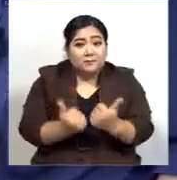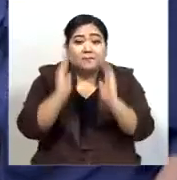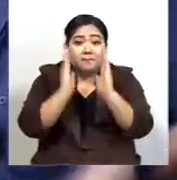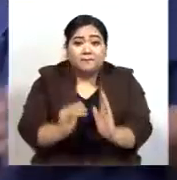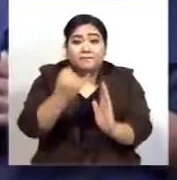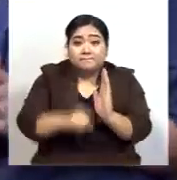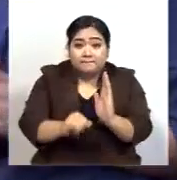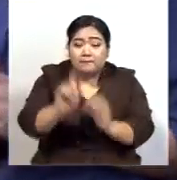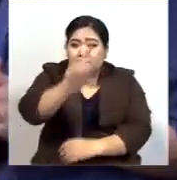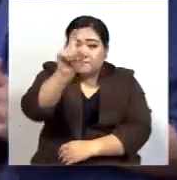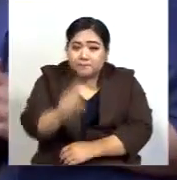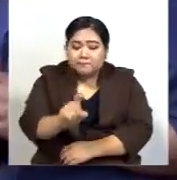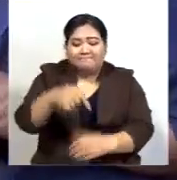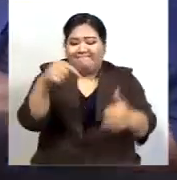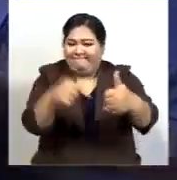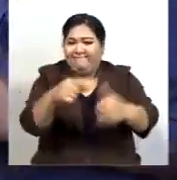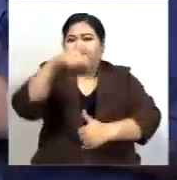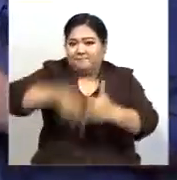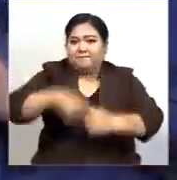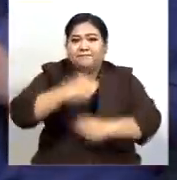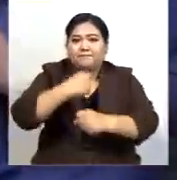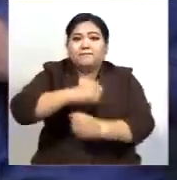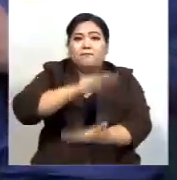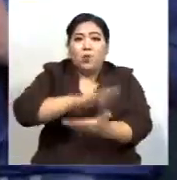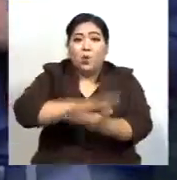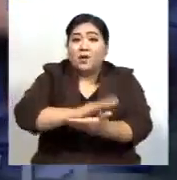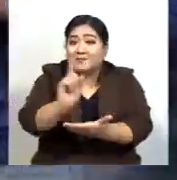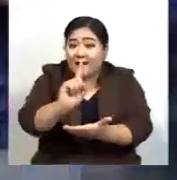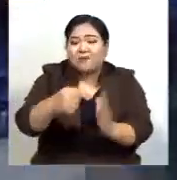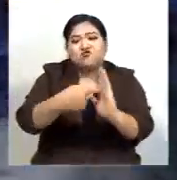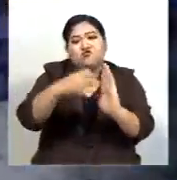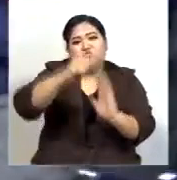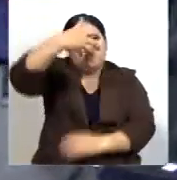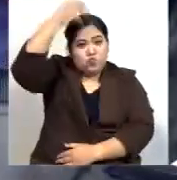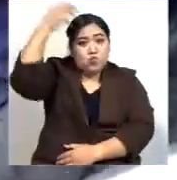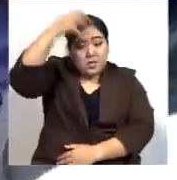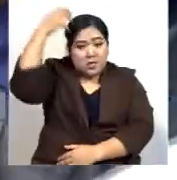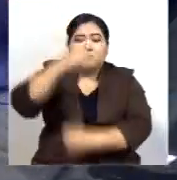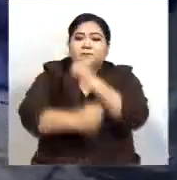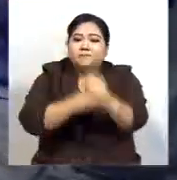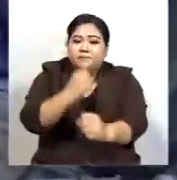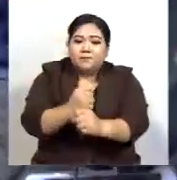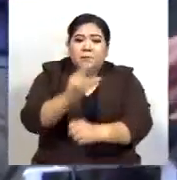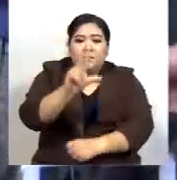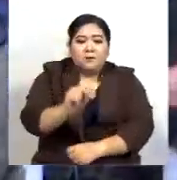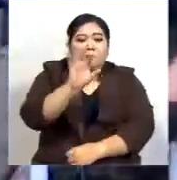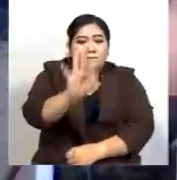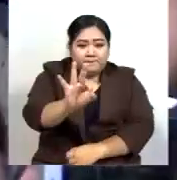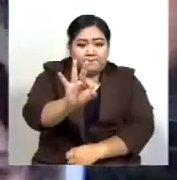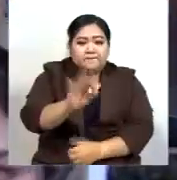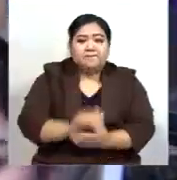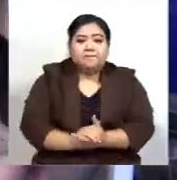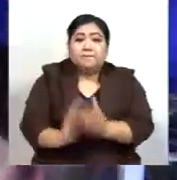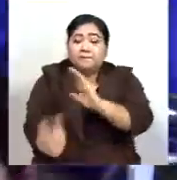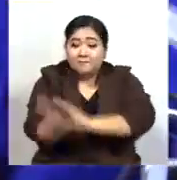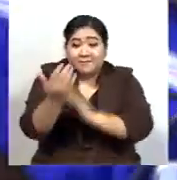เป็นผู้อำนวยการโรงเรียนแห่งหนึ่งในจังหวัดสิงห์บุรีค่ะโดยมีอายุ39ปีแล้วก็เมื่อช่ว